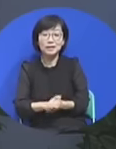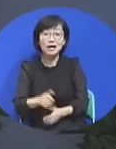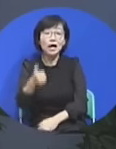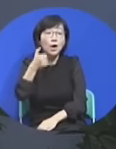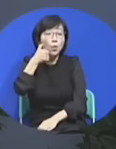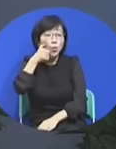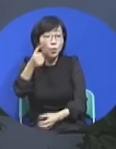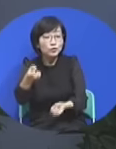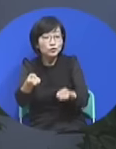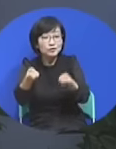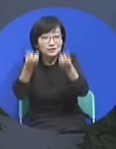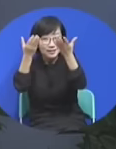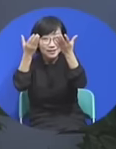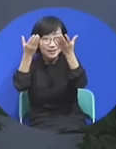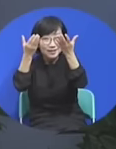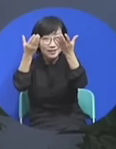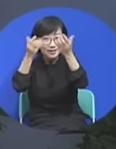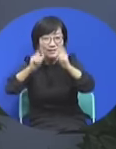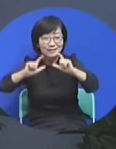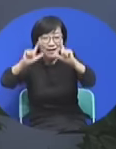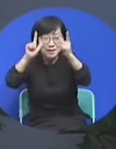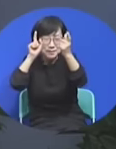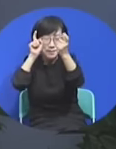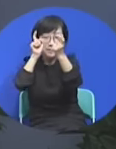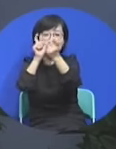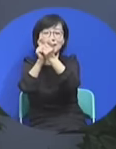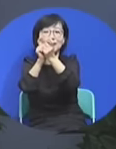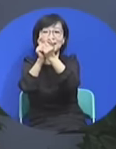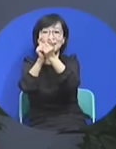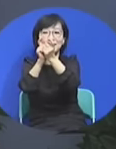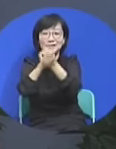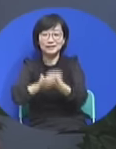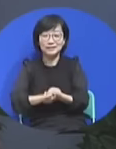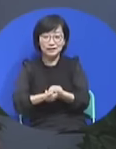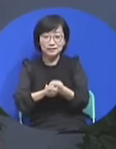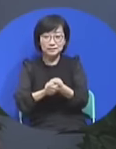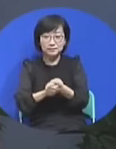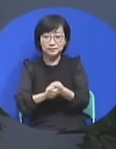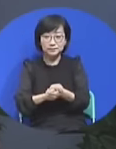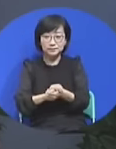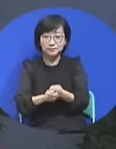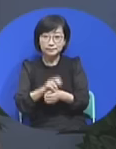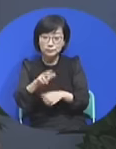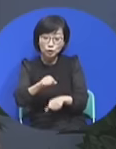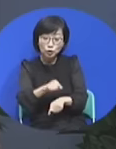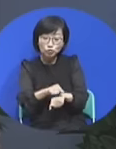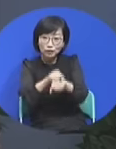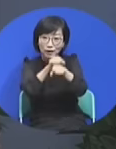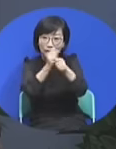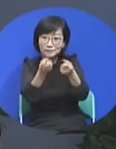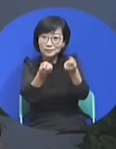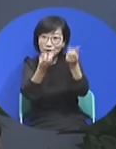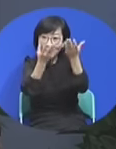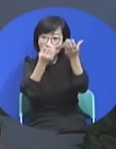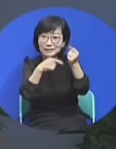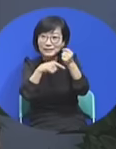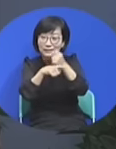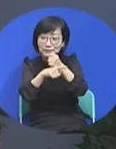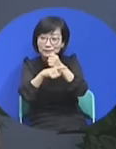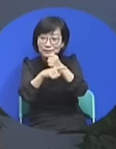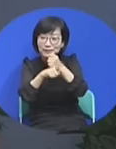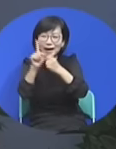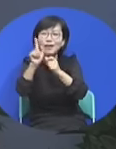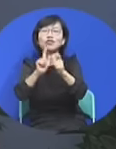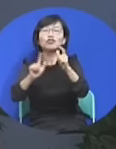날이 이미 이르매. When the day of Pentecost came. 수장절에 대해서 하나 더 생각할 게 있습니다. There's one more thing we must consider about the